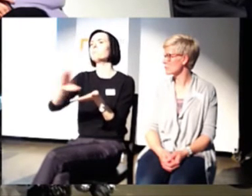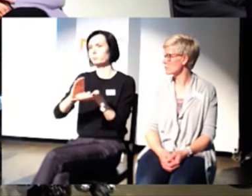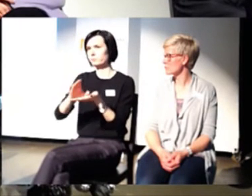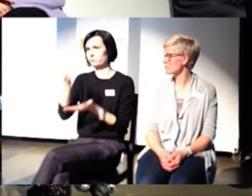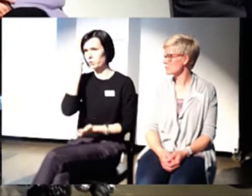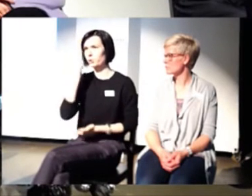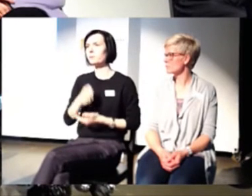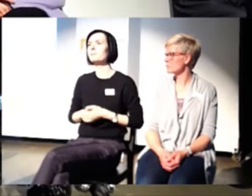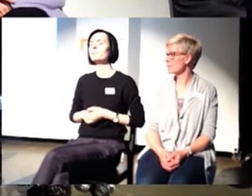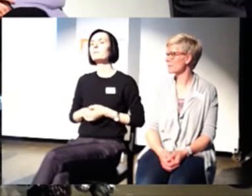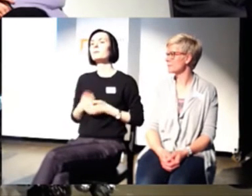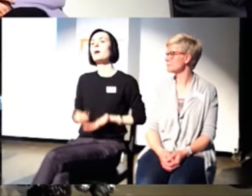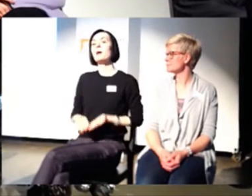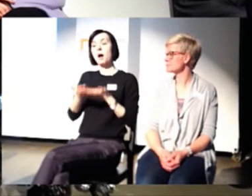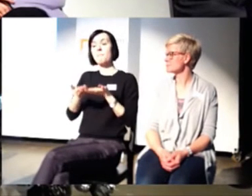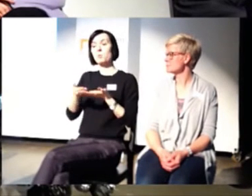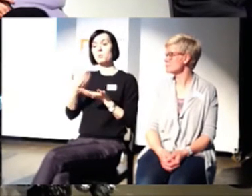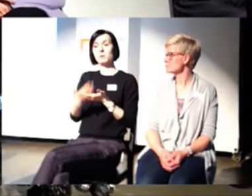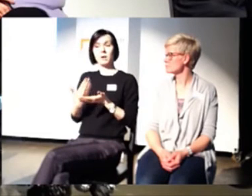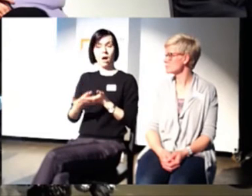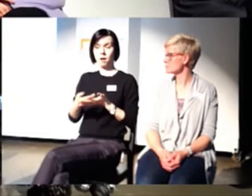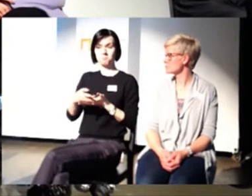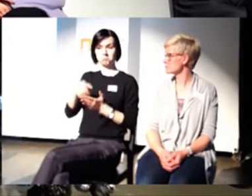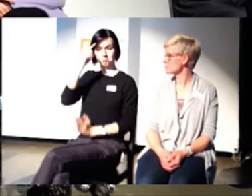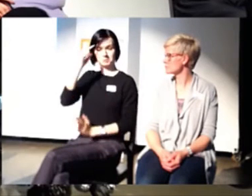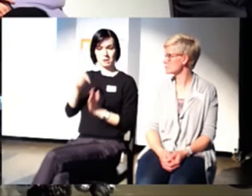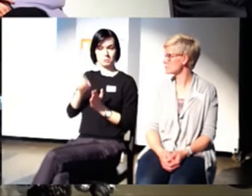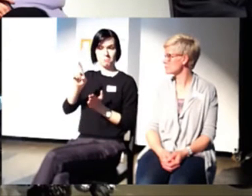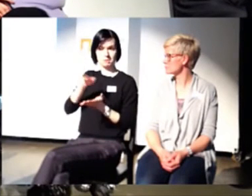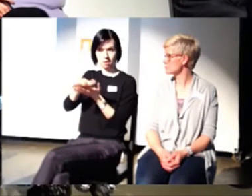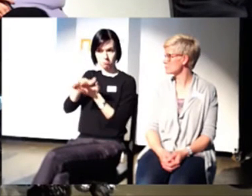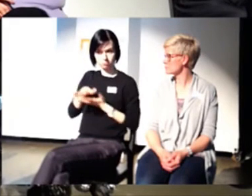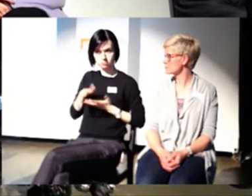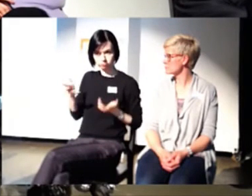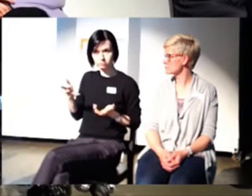Ja tämä apuraha on tarkoitettu elinkustannusten